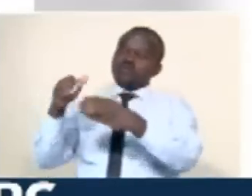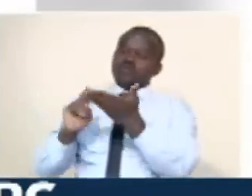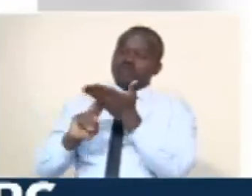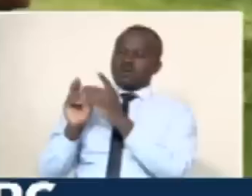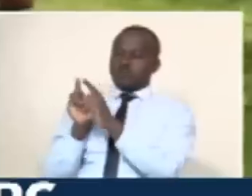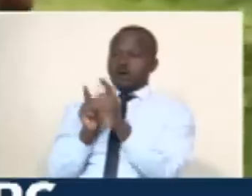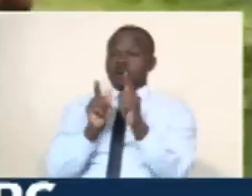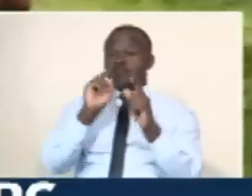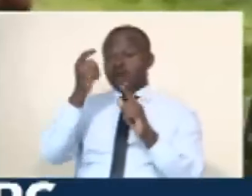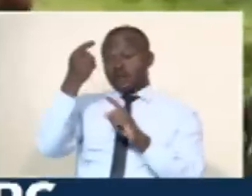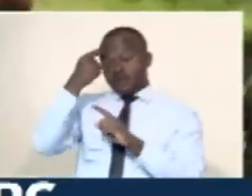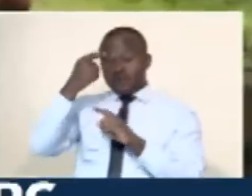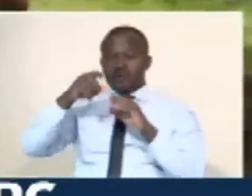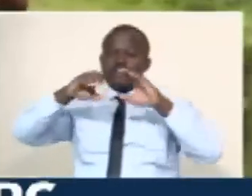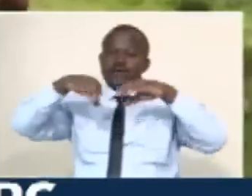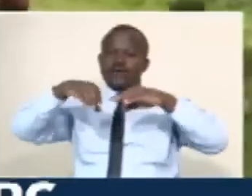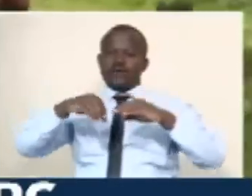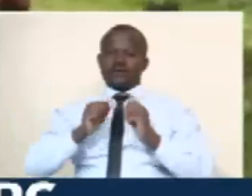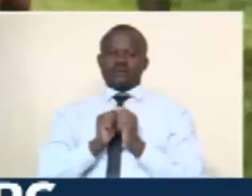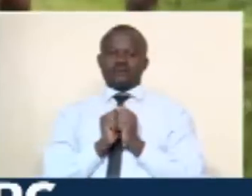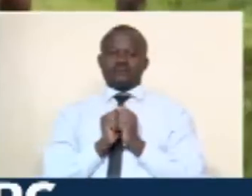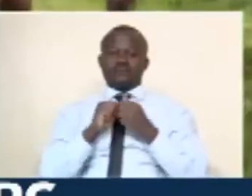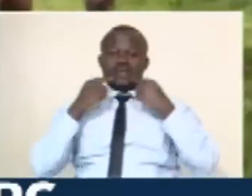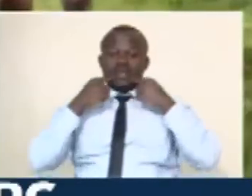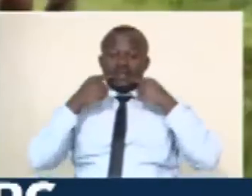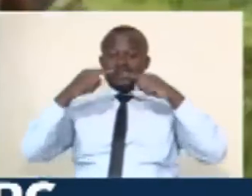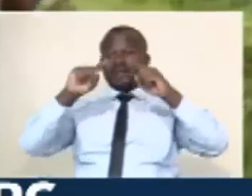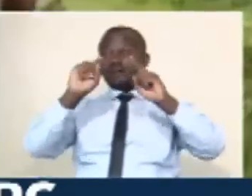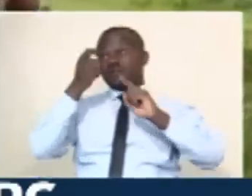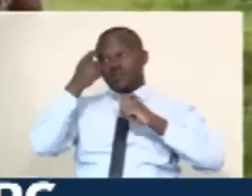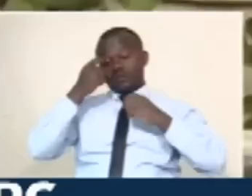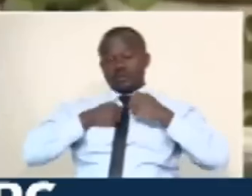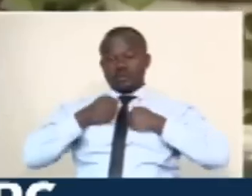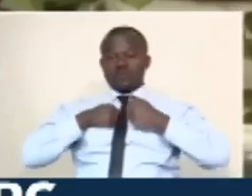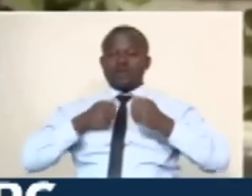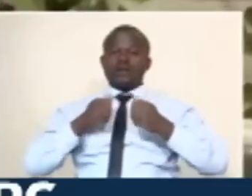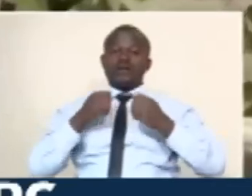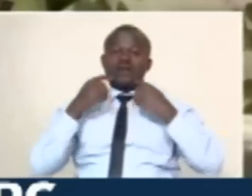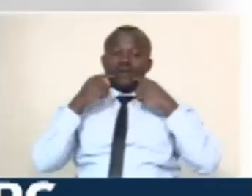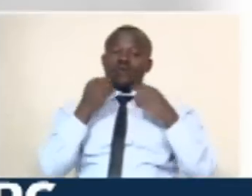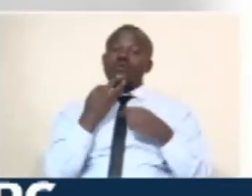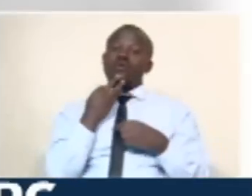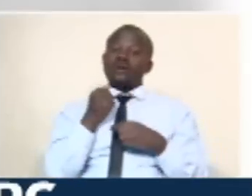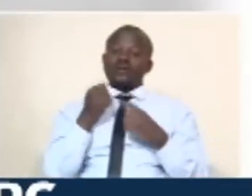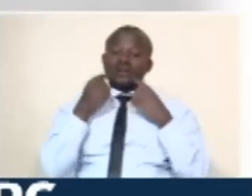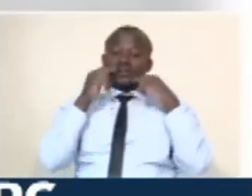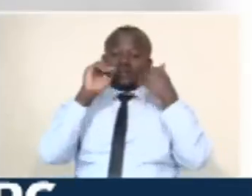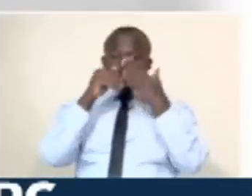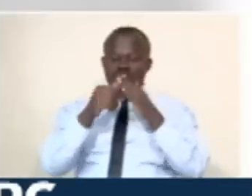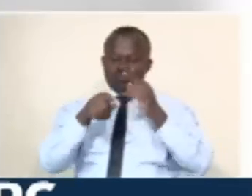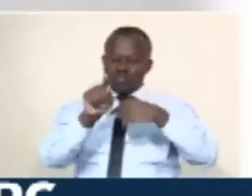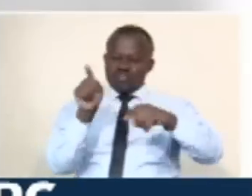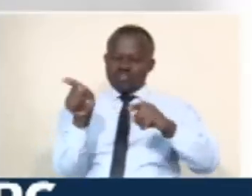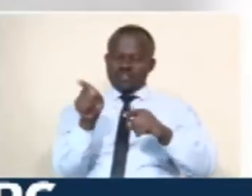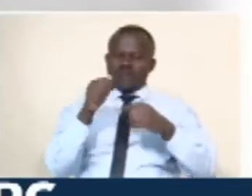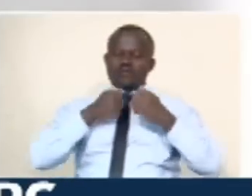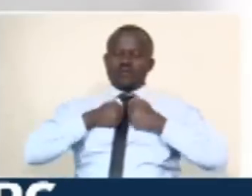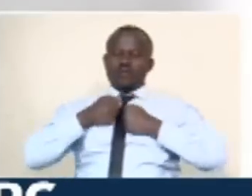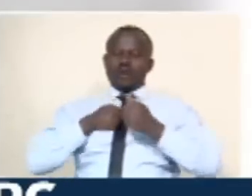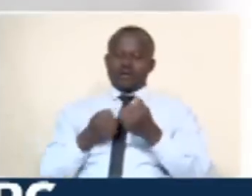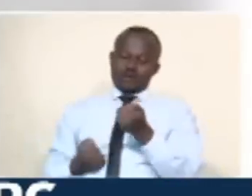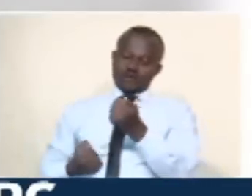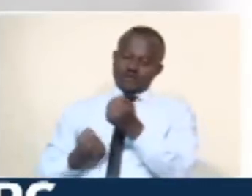muri Repubulika iharanira Demokarasi ya Congo. Itangazo guverinoma y'u Rwanda yashyize ahagaragara kuri uyu wa gatatu riterwa rivuga ko gushinja u Rwanda gushyigikira umutwe witwaje